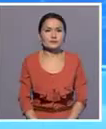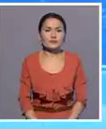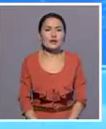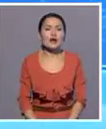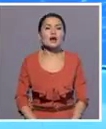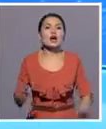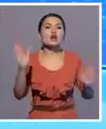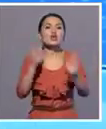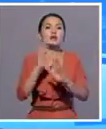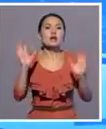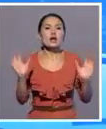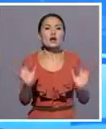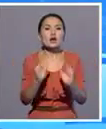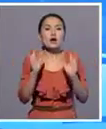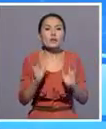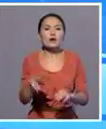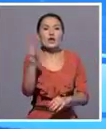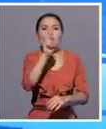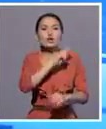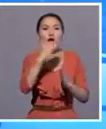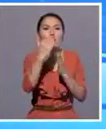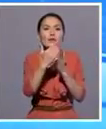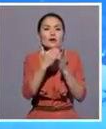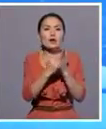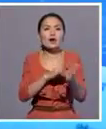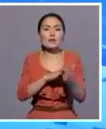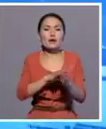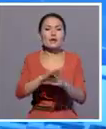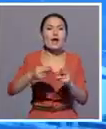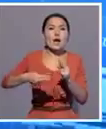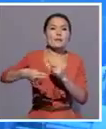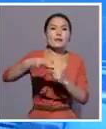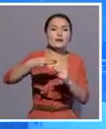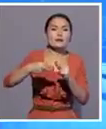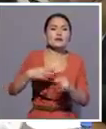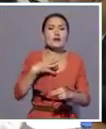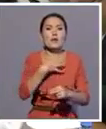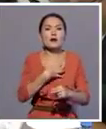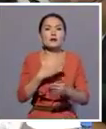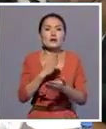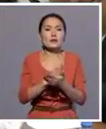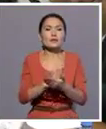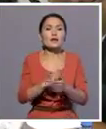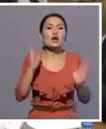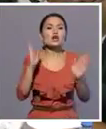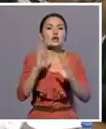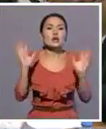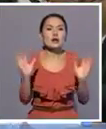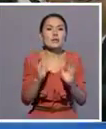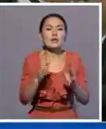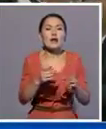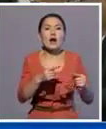Жасыл экономикаға көшу жөндегі тұжырымдамадағы принциптер бизнес саласы үшін де маңызды. Өткен әлемдегі жасыл бизнес саясатын